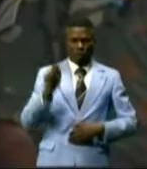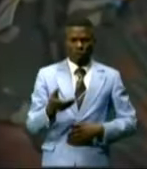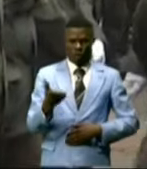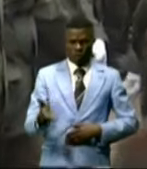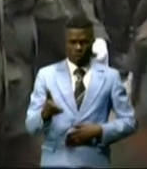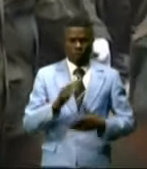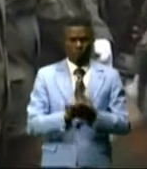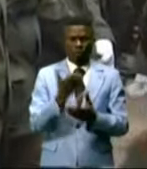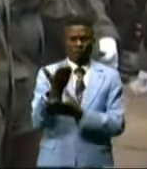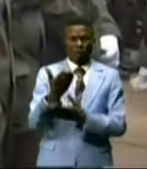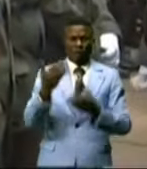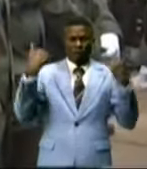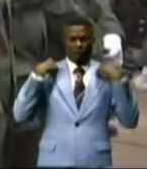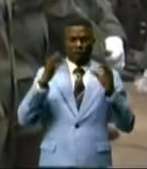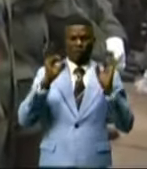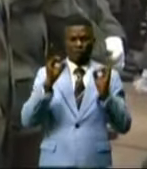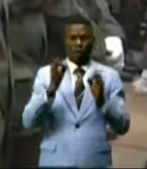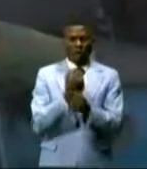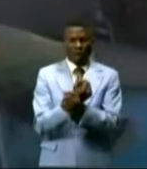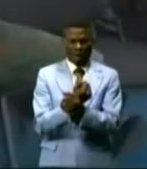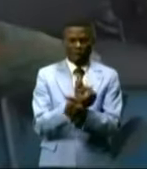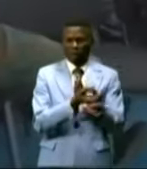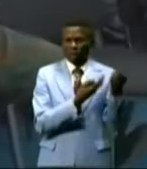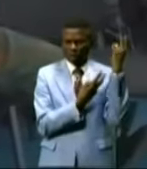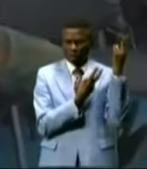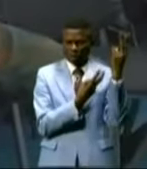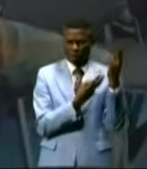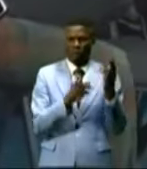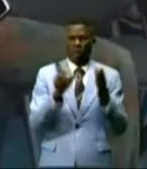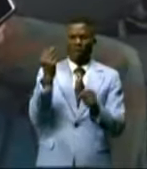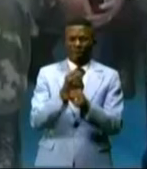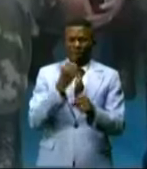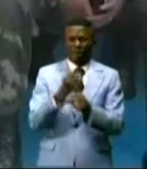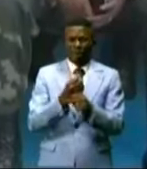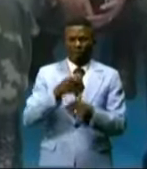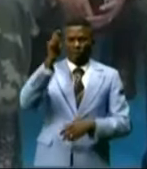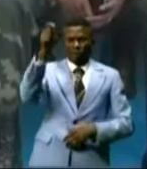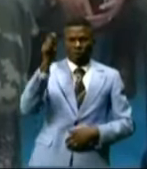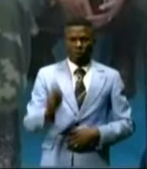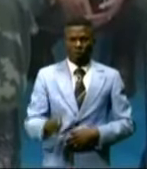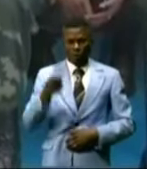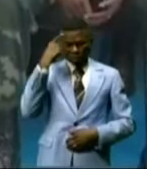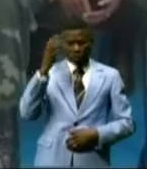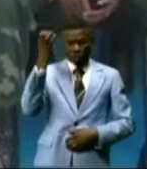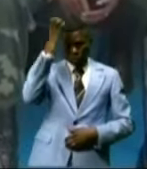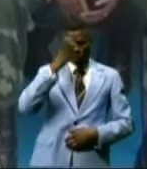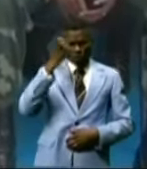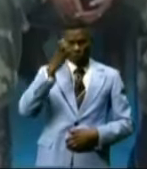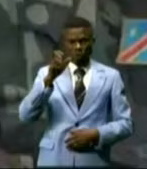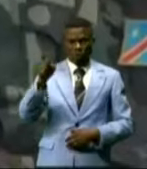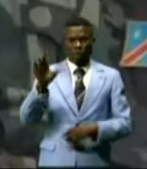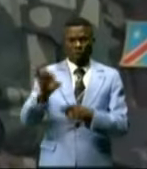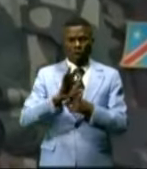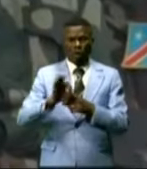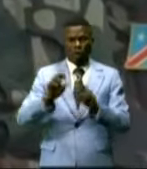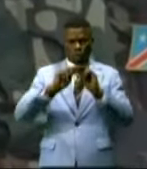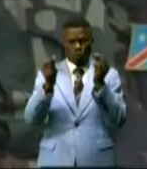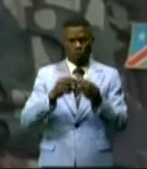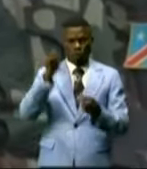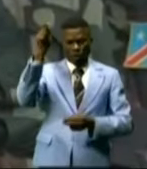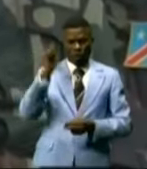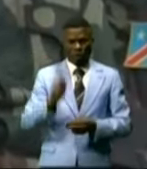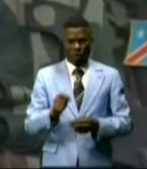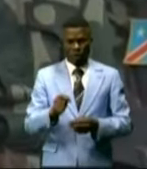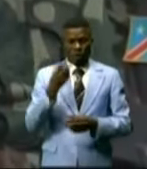a appelé les nouveaux officiers au respect des valeurs, de l'éthique et de la déontologie militaire pour le général Tshiwewe. Cette formation met en évidence